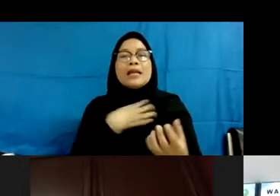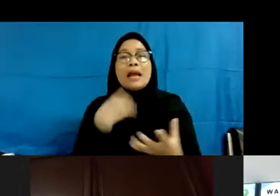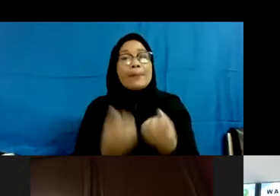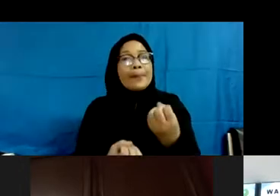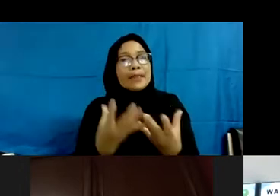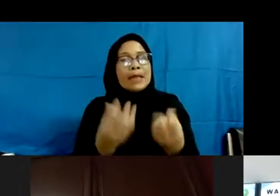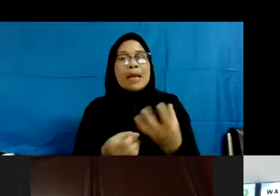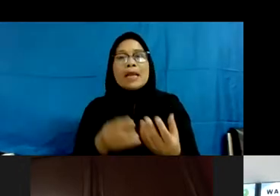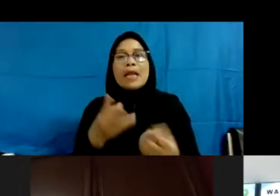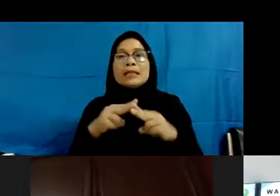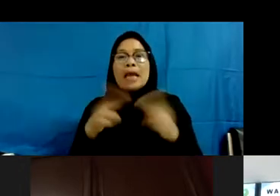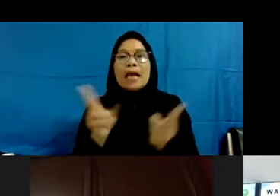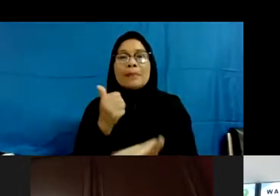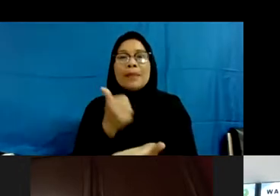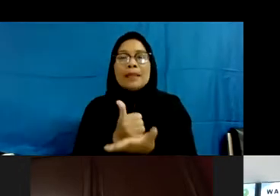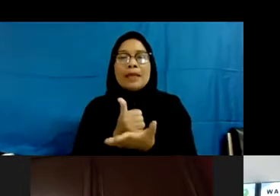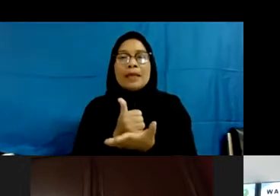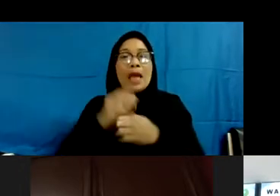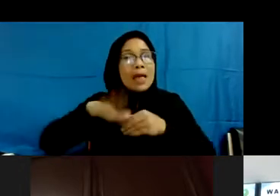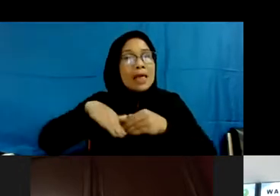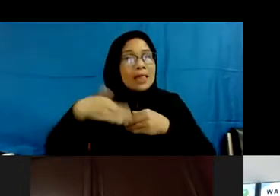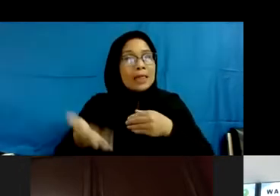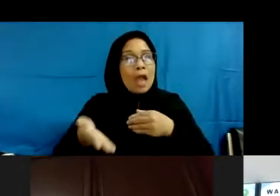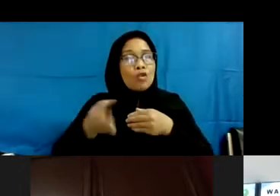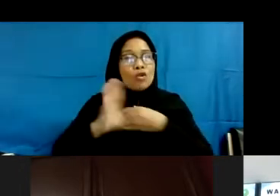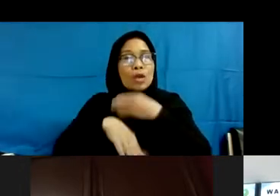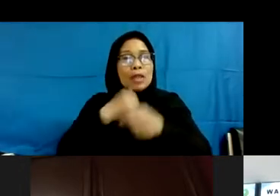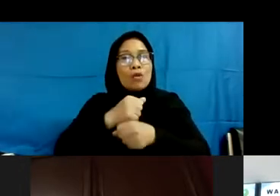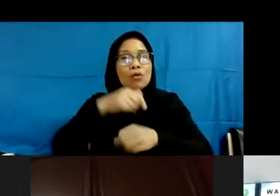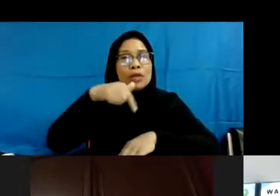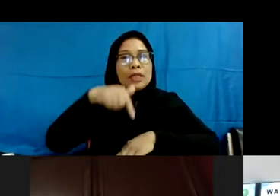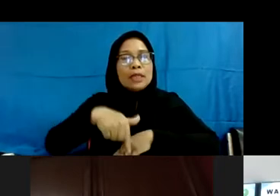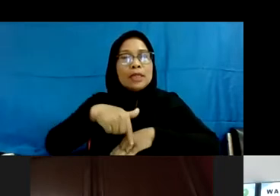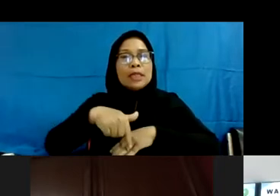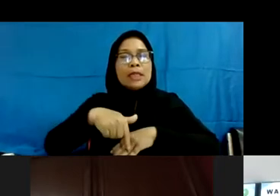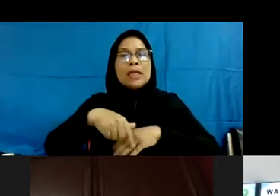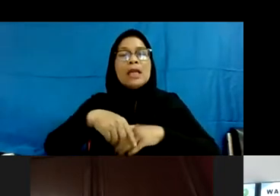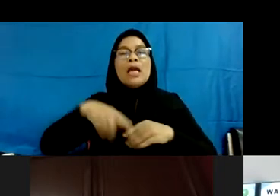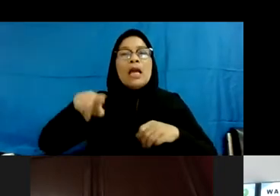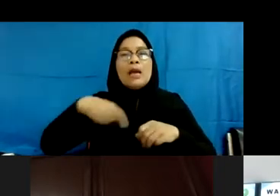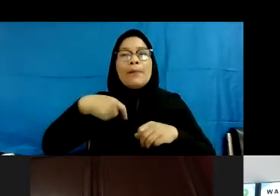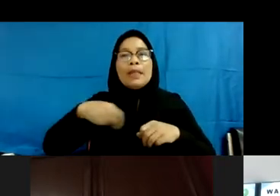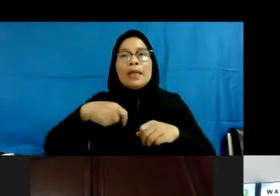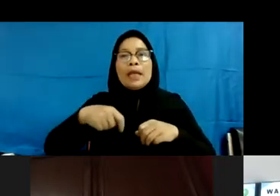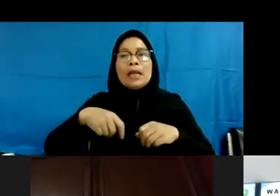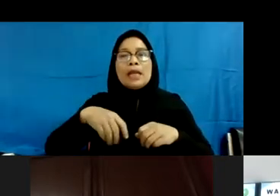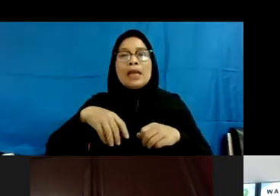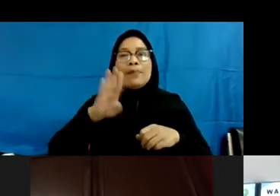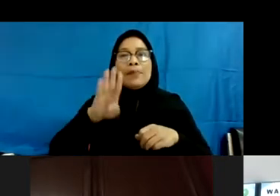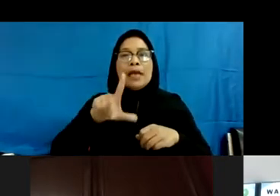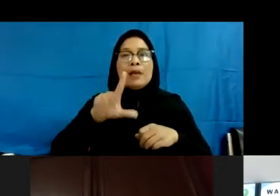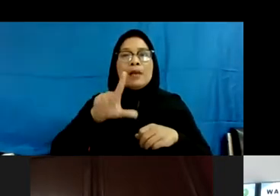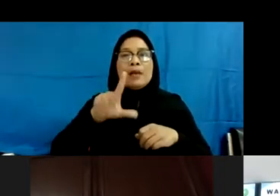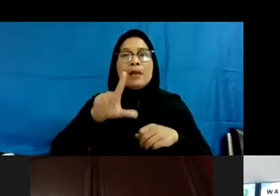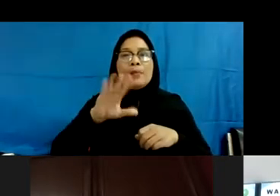Jadi tahun ini Balai Abioso mendapatkan perhatian dari Pak Menteri langsung itu untuk bagaimana